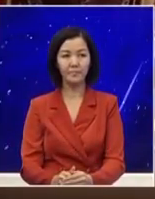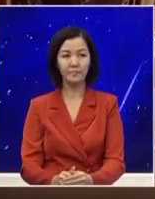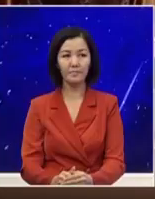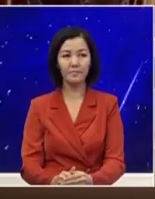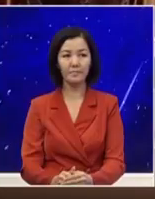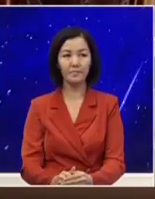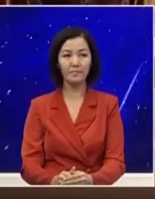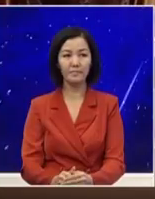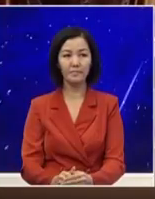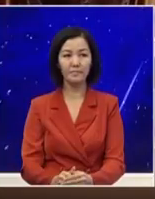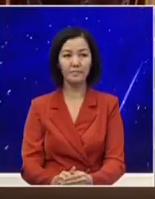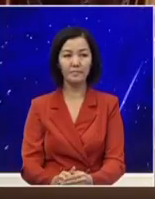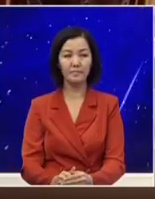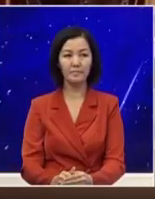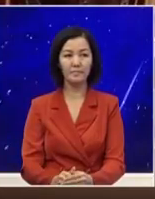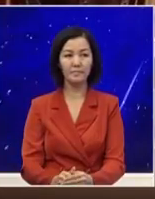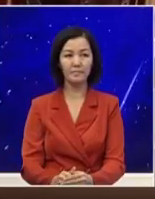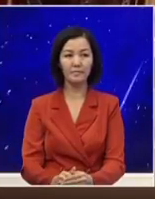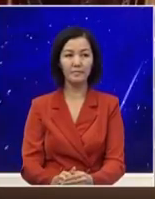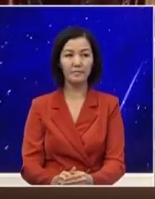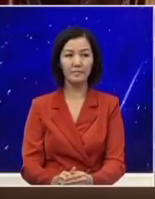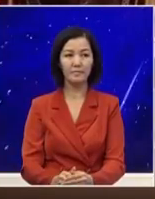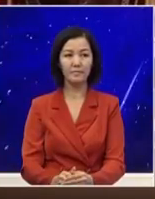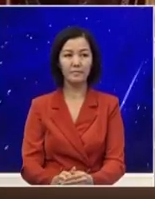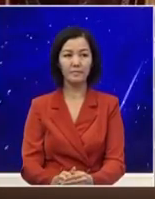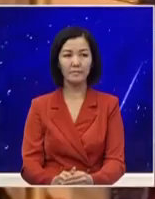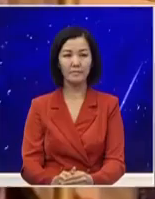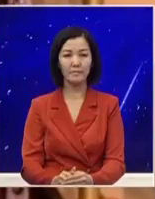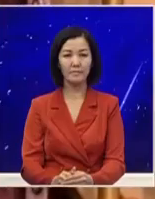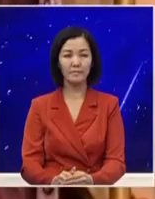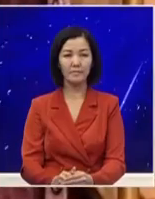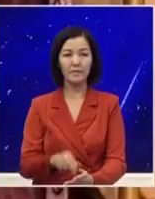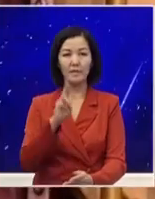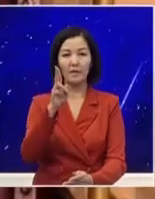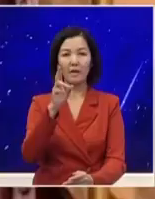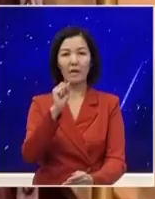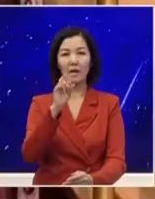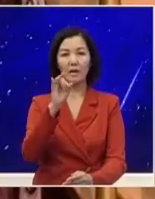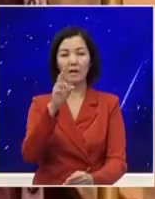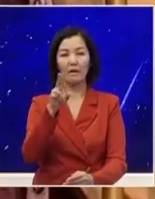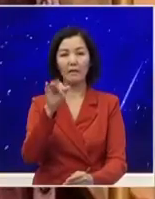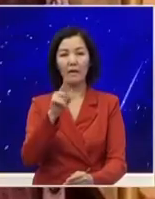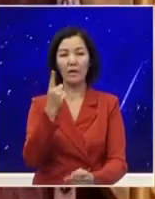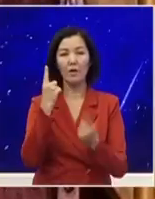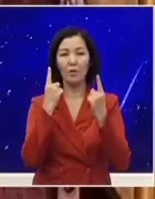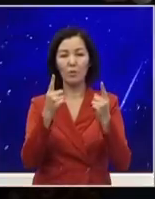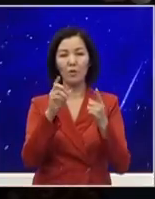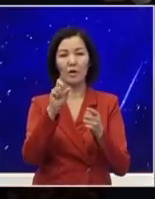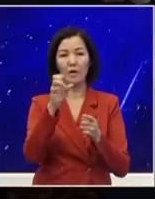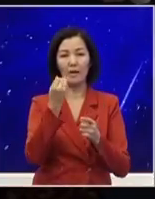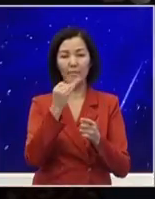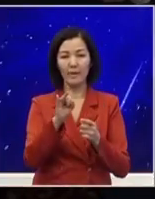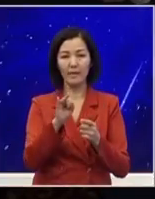Жақын жерге жау болып туратты. Қарадала халық театры Ұлы Абайдың Ескендір поэтикалық